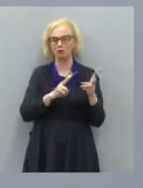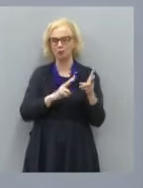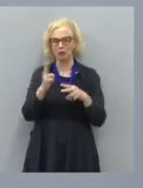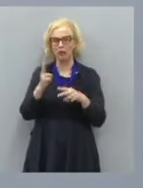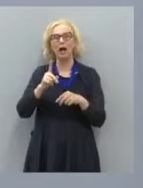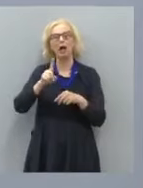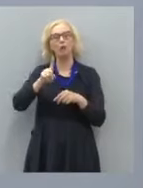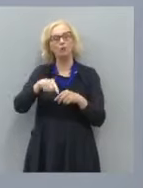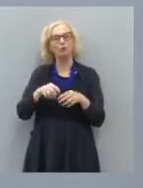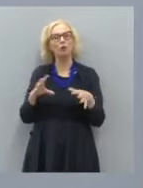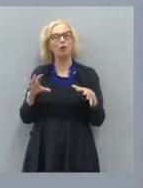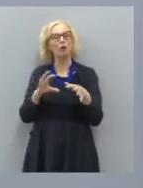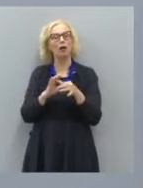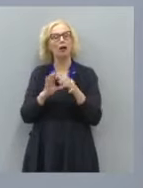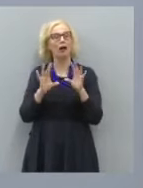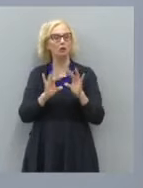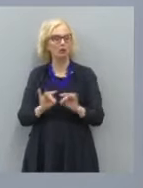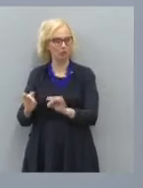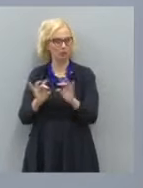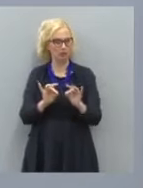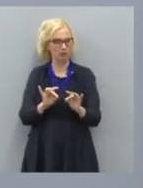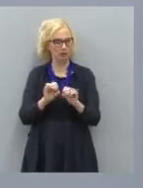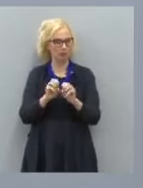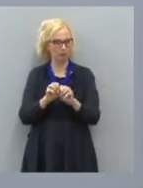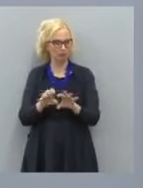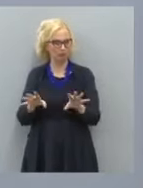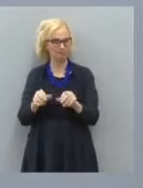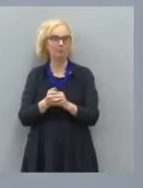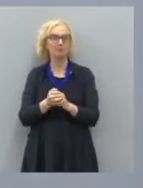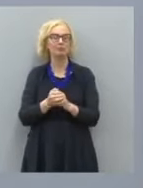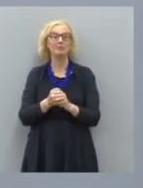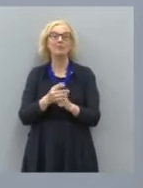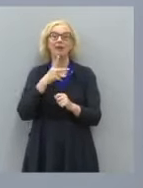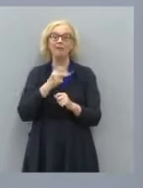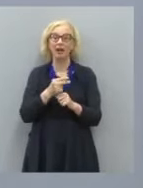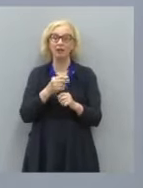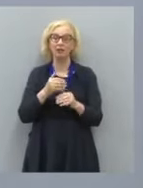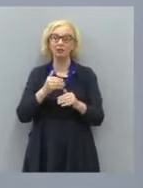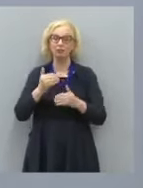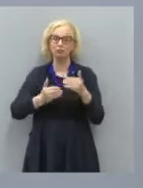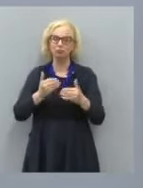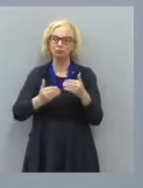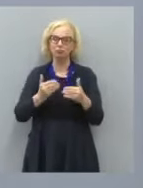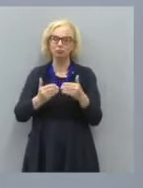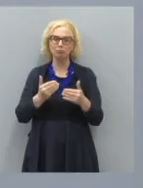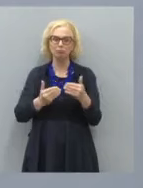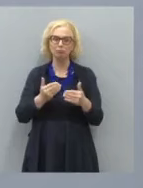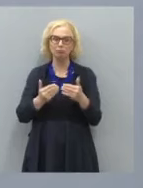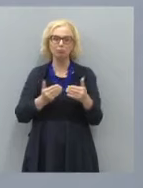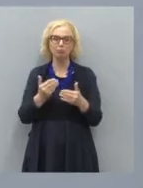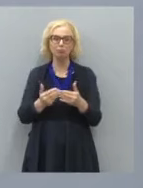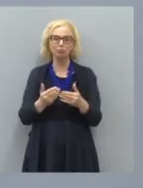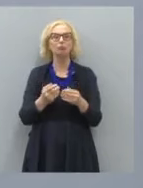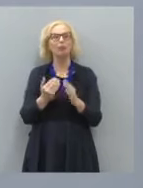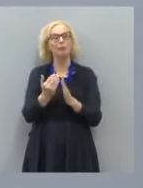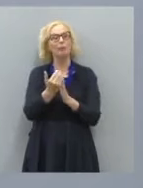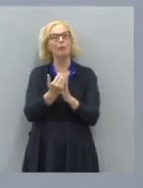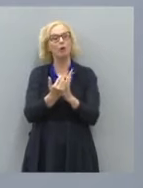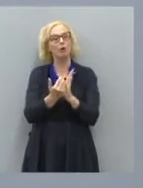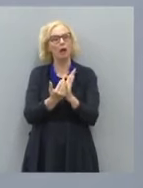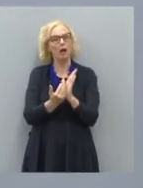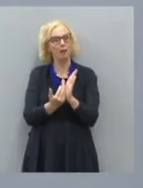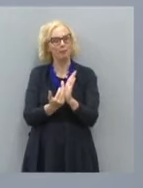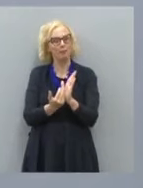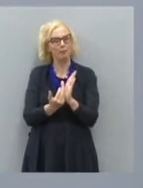che sotto l'usp arte e pd epidemiologica la campagna vaccinale sta proseguendo secondo i